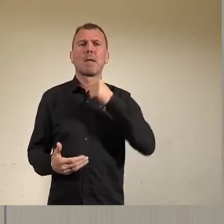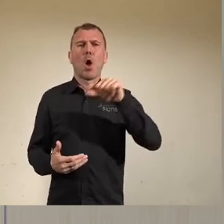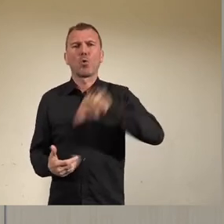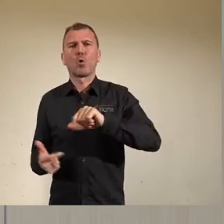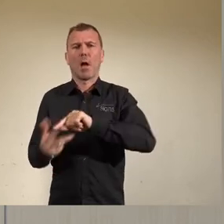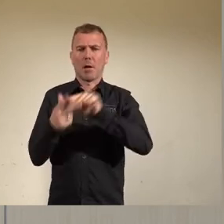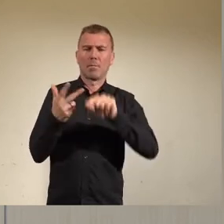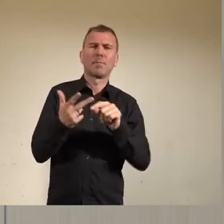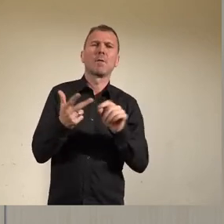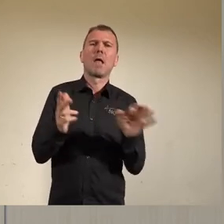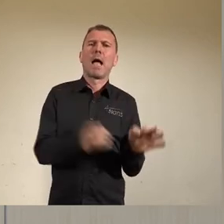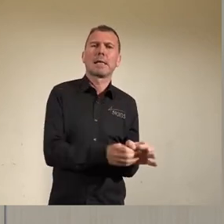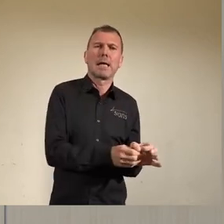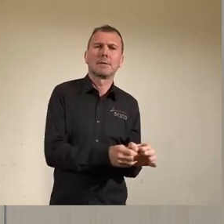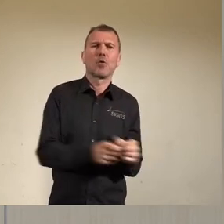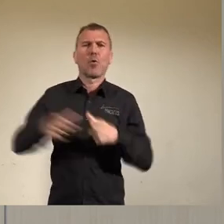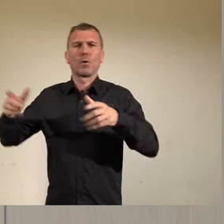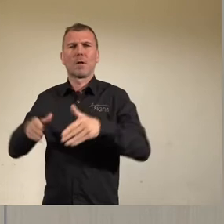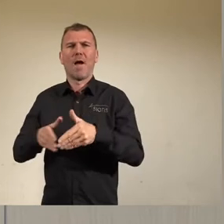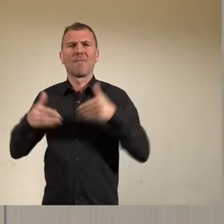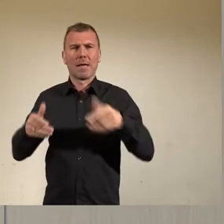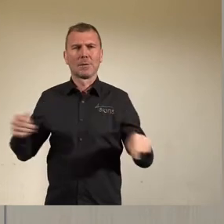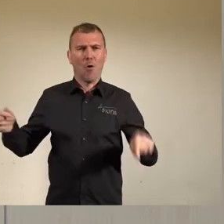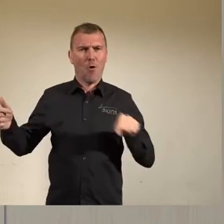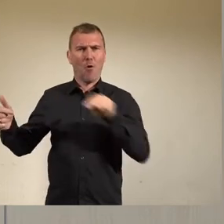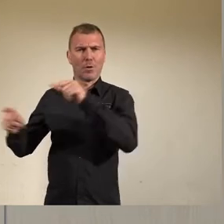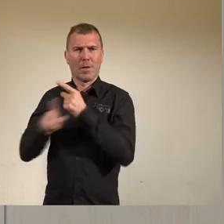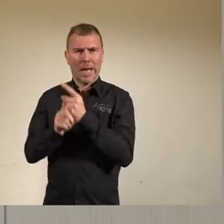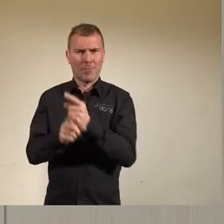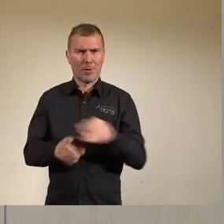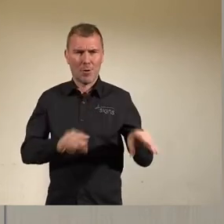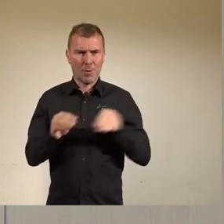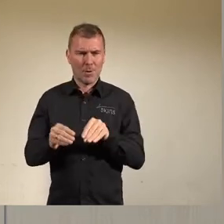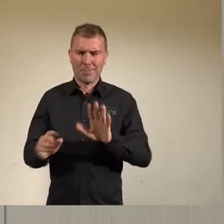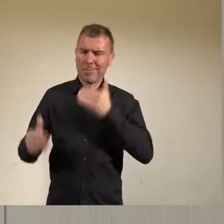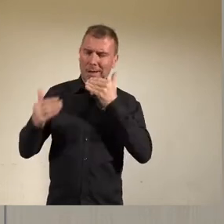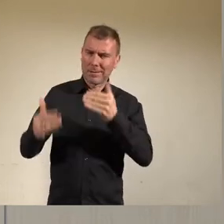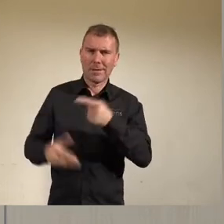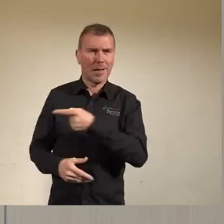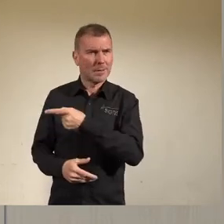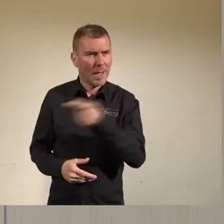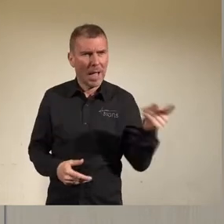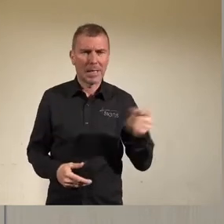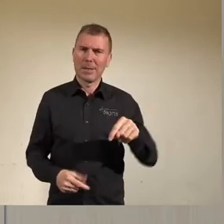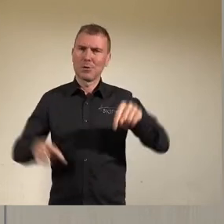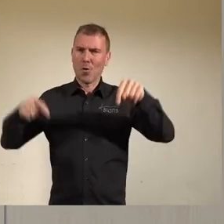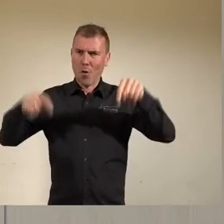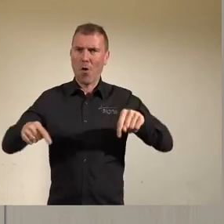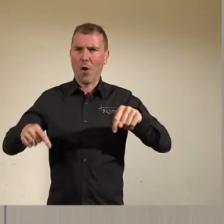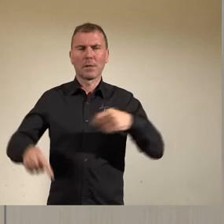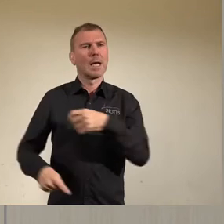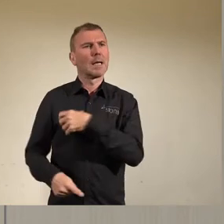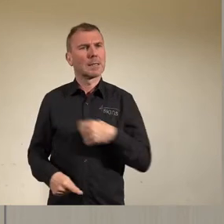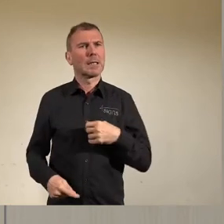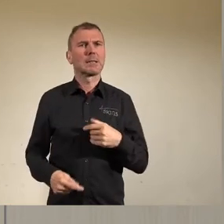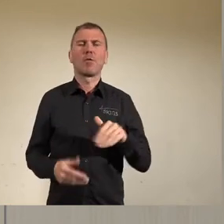habe das jetzt mal von den Kleinsten zu den Größten in die Reihenfolge gesetzt. Danke an alle und danke allen, die heute Dresden